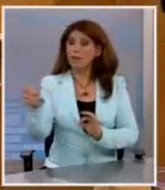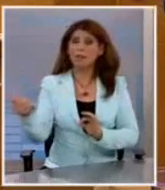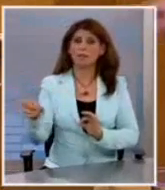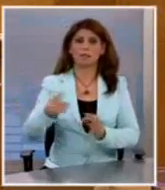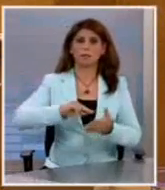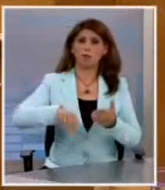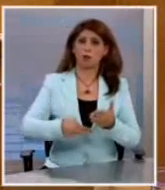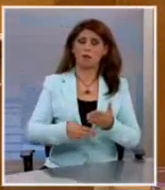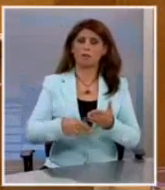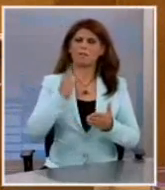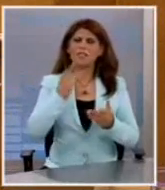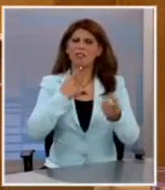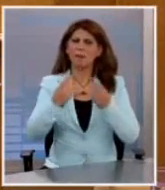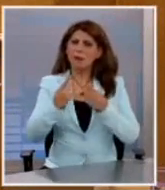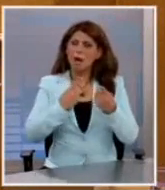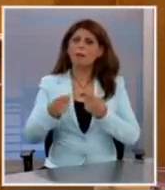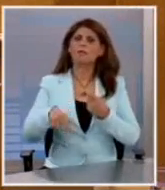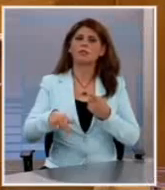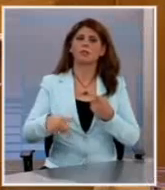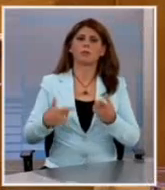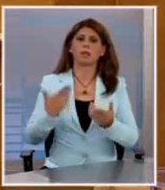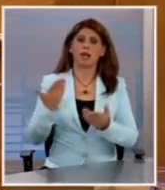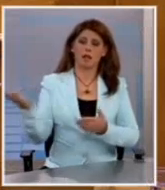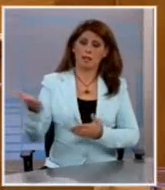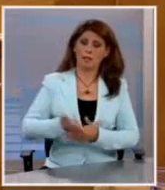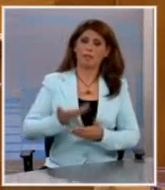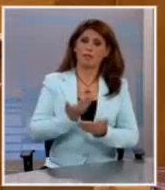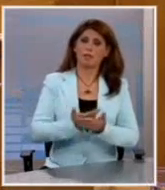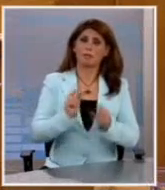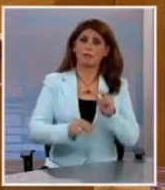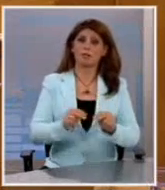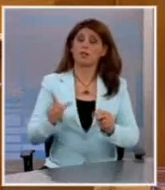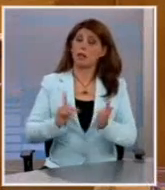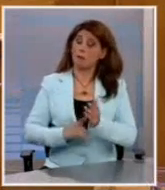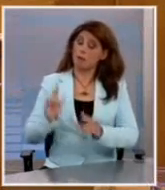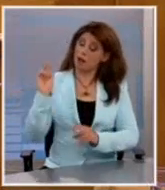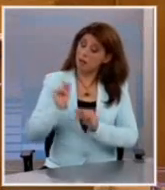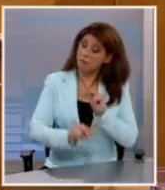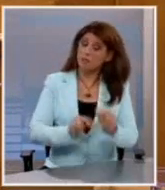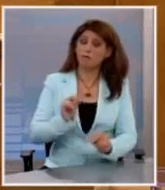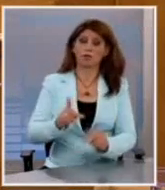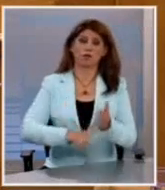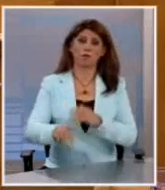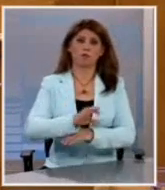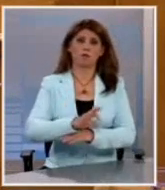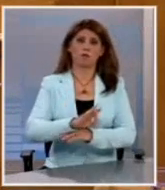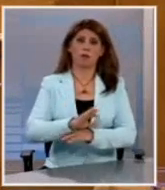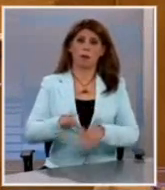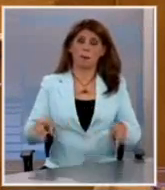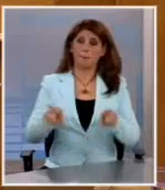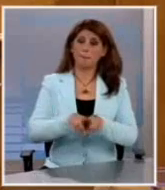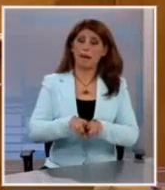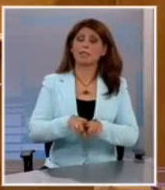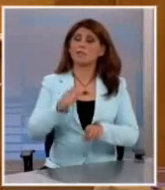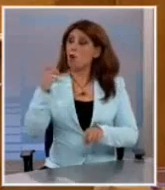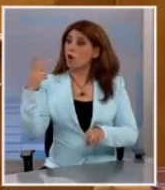σκληρή διαπραγμάτευση έρχεται σήμερα να ζητήσει την ψήφο. Και αντί να δώσετε την ψήφο σας και να βάλετε τη φωνή σας μαζί με τη φωνή της